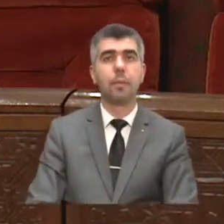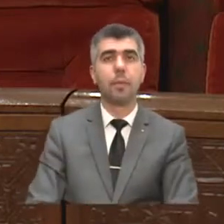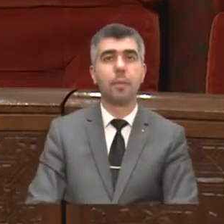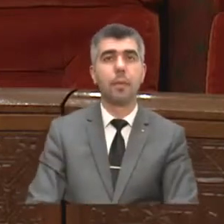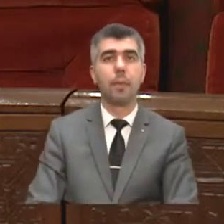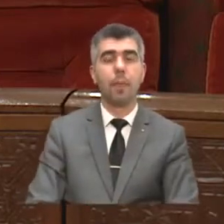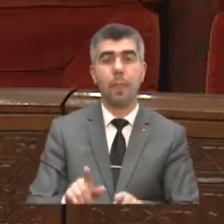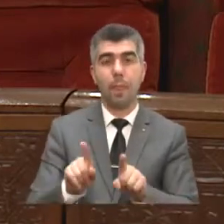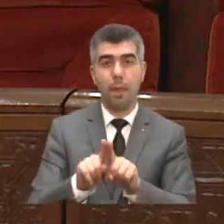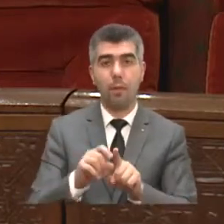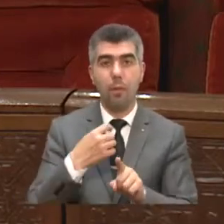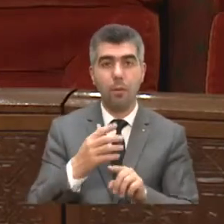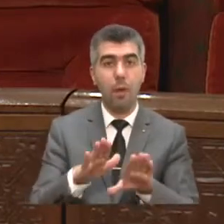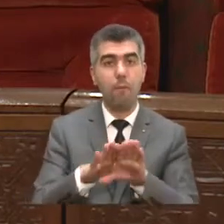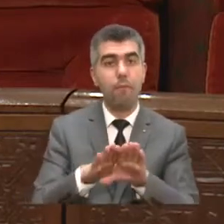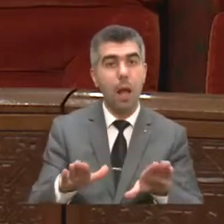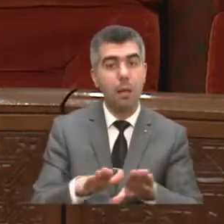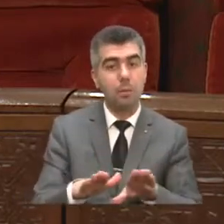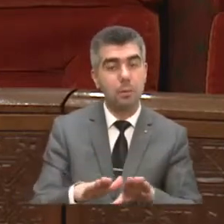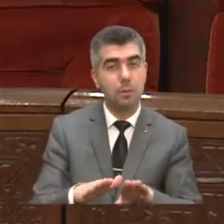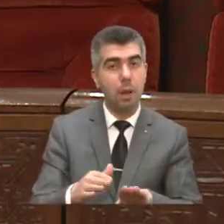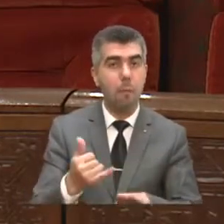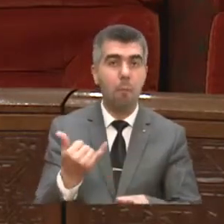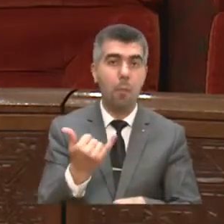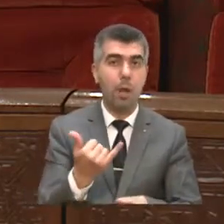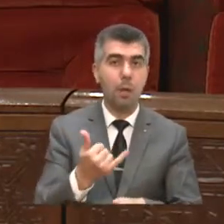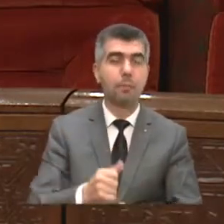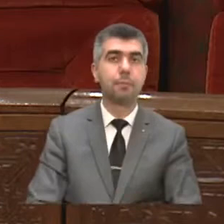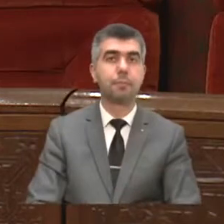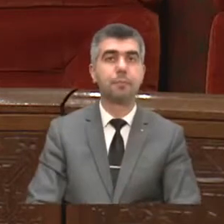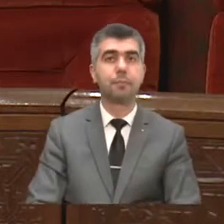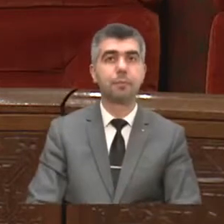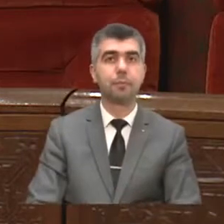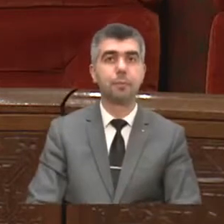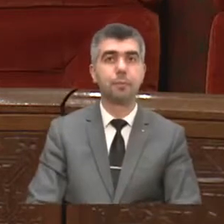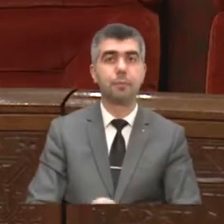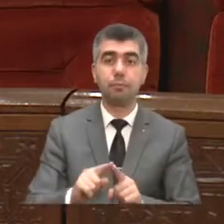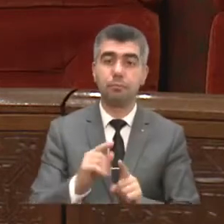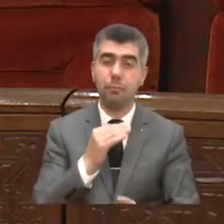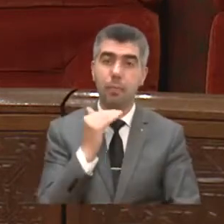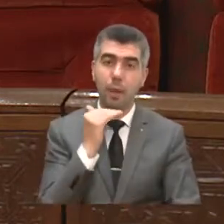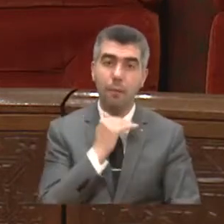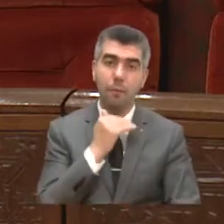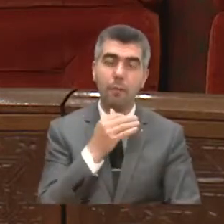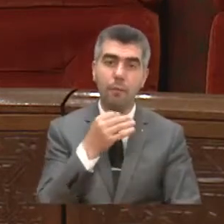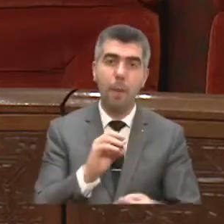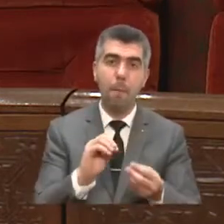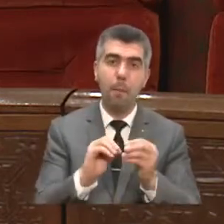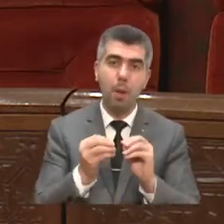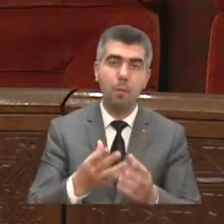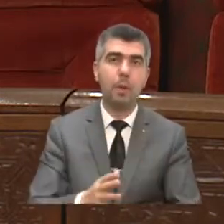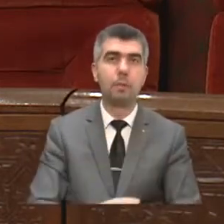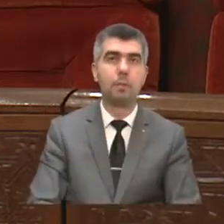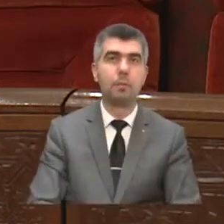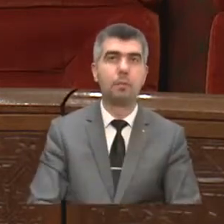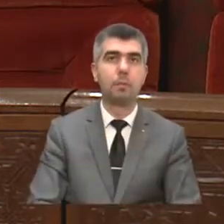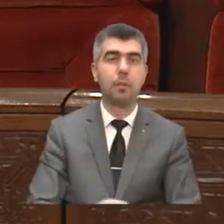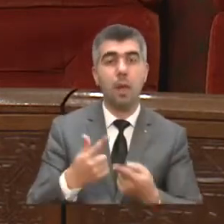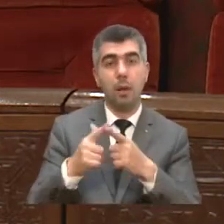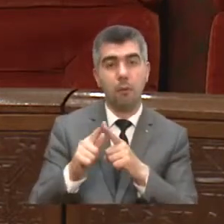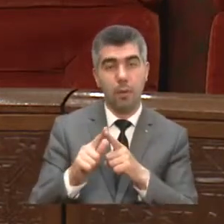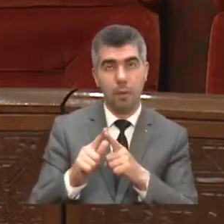الوعاء العقاري غادي خصنا نحاولوا نعجلوا هذا المشكل بشكل